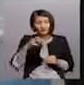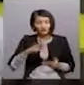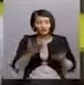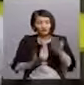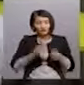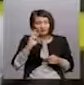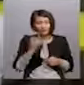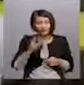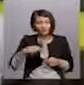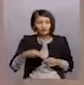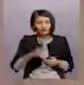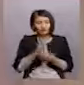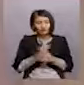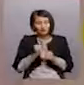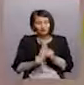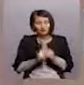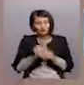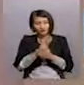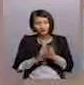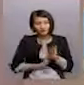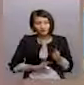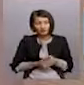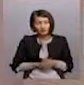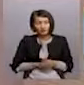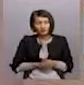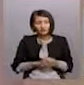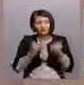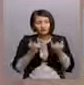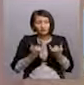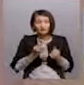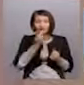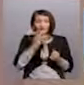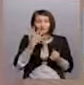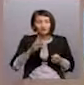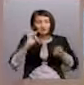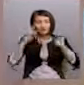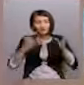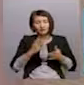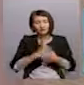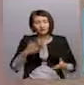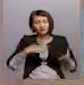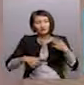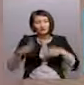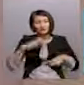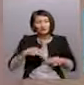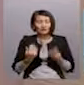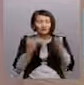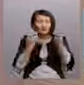мен инженер ісінің қыр-сырын меңгереді. Өте бүгін жақсы бір жағдай, жақсы өте қуанышты күн болды.